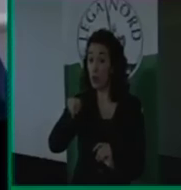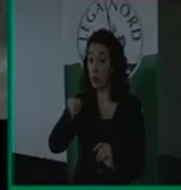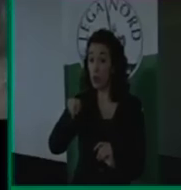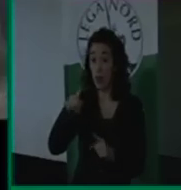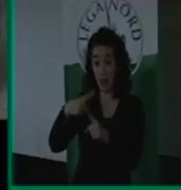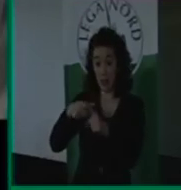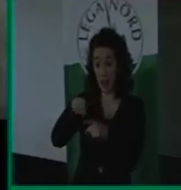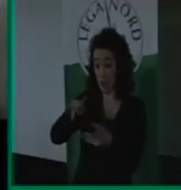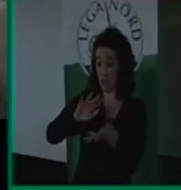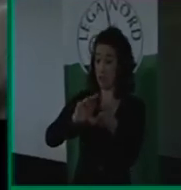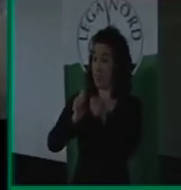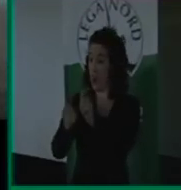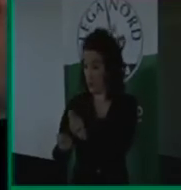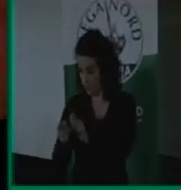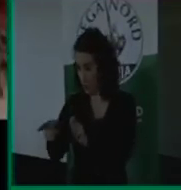la